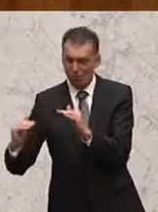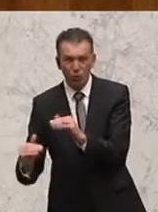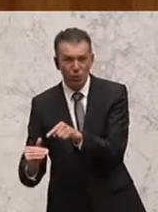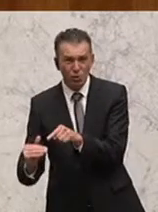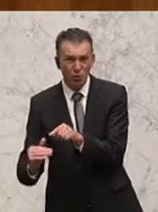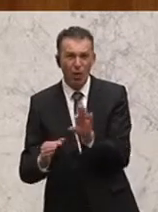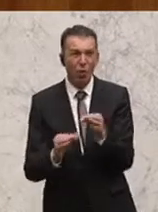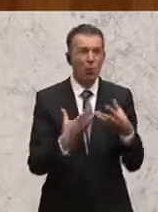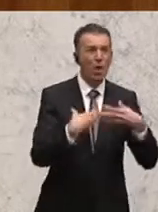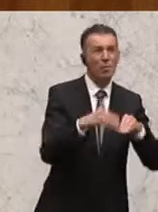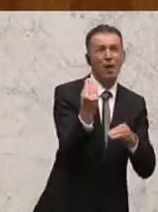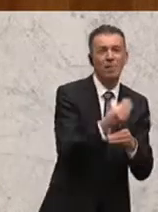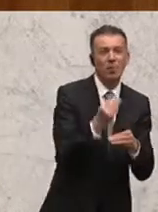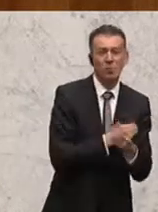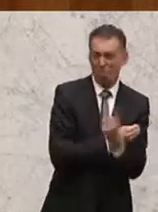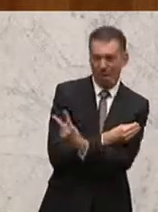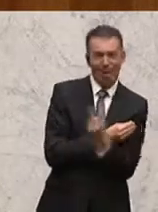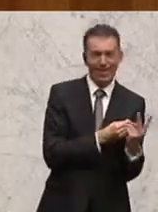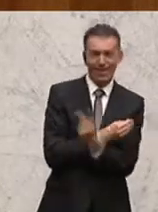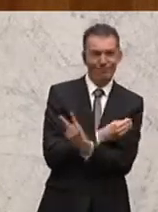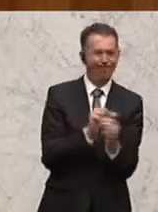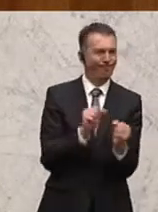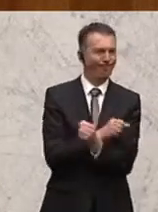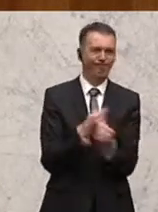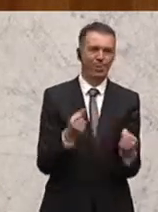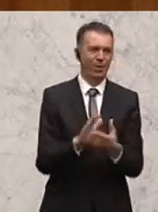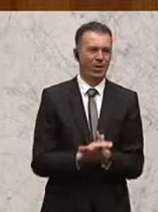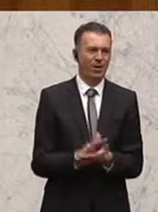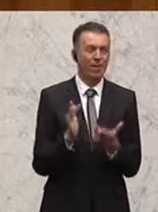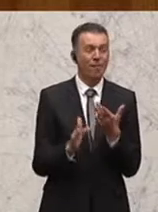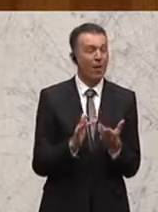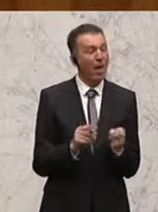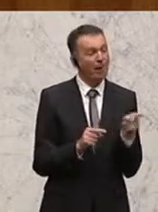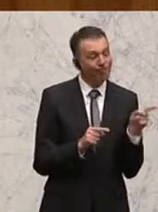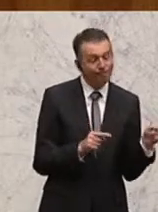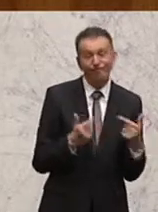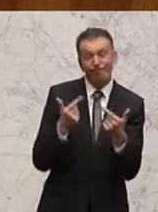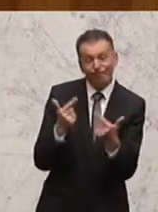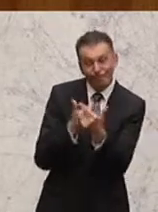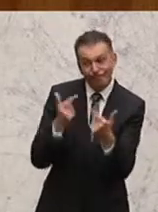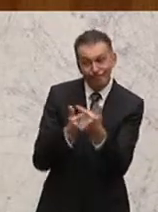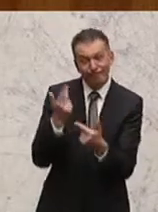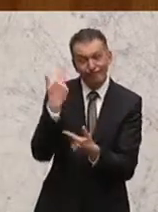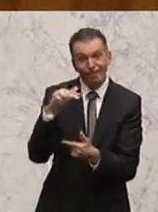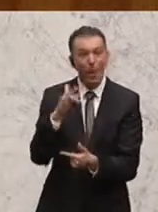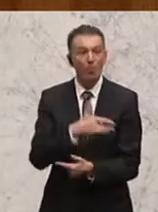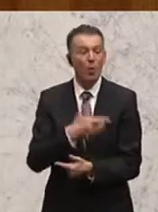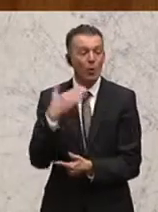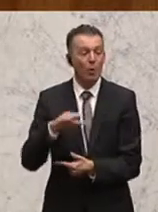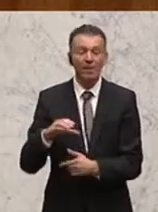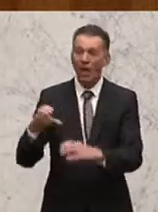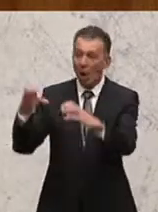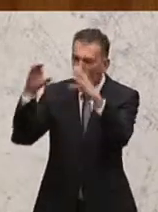oder wir haben eine gemeinsame Schule. Beides wird sich nicht gehen. Vielleicht klären Sie den Herrn Bürgermeister auf. Aus der